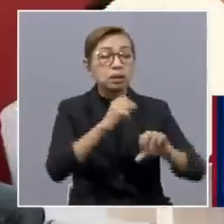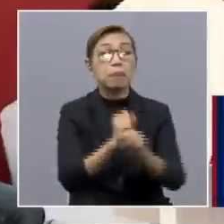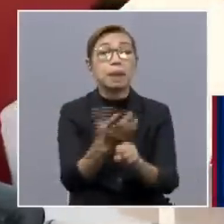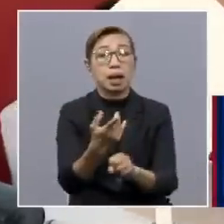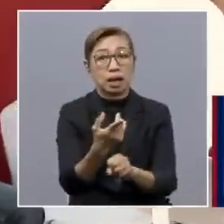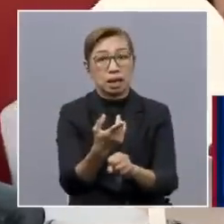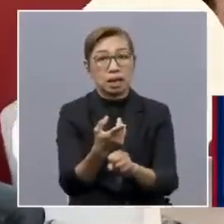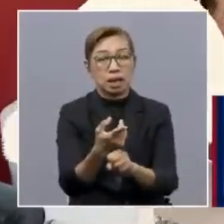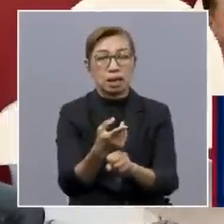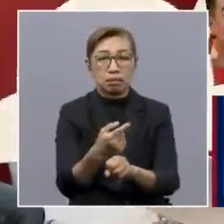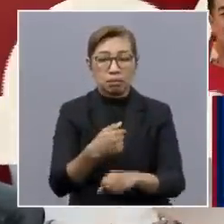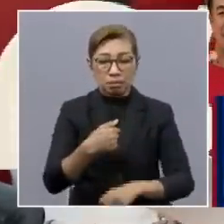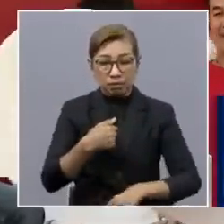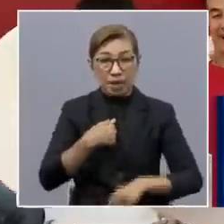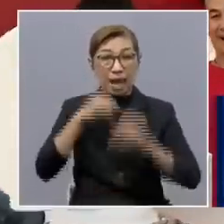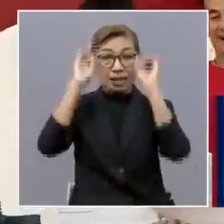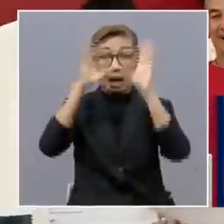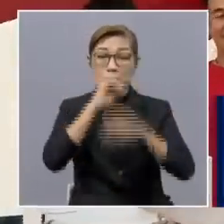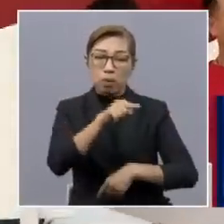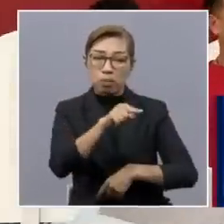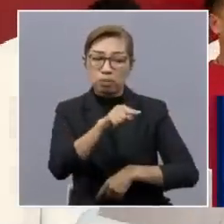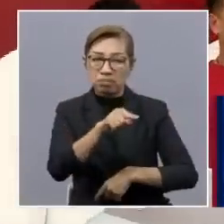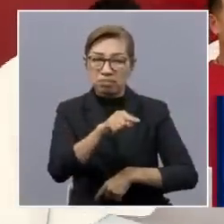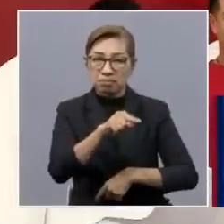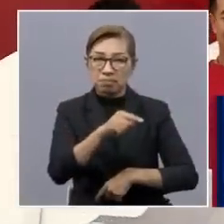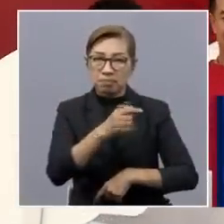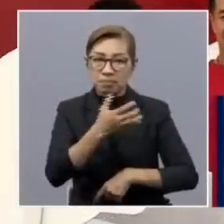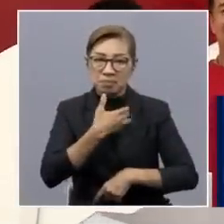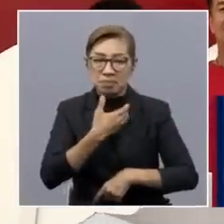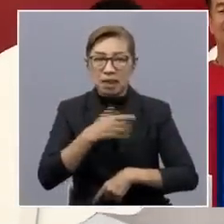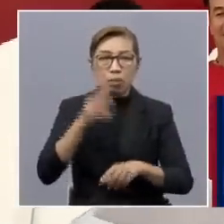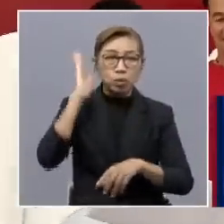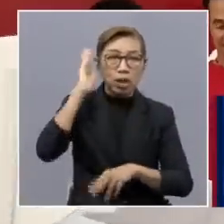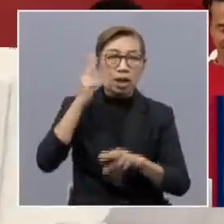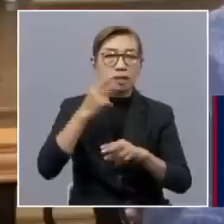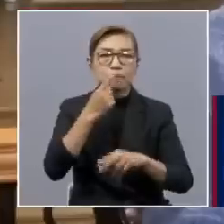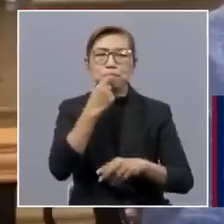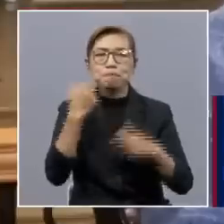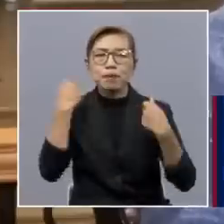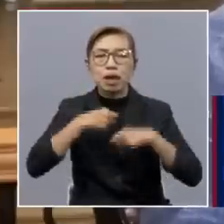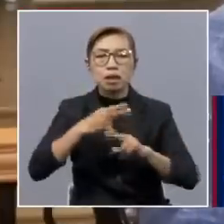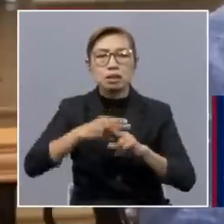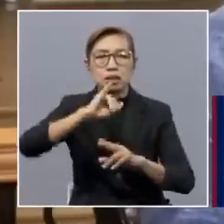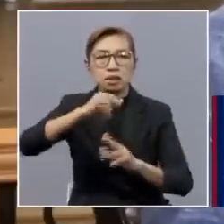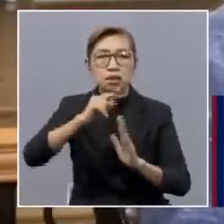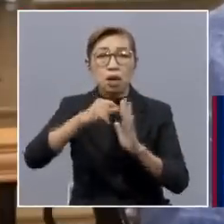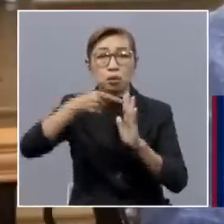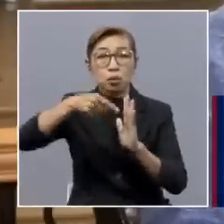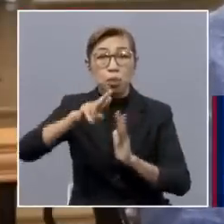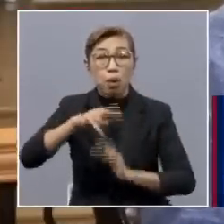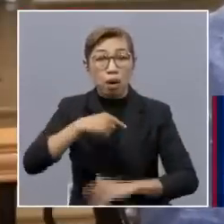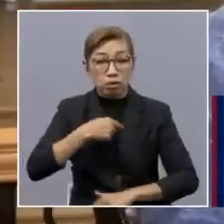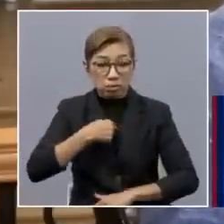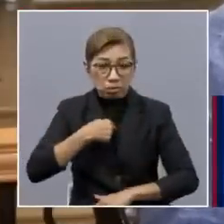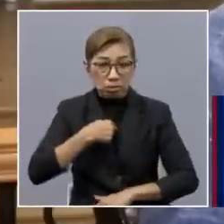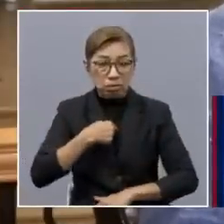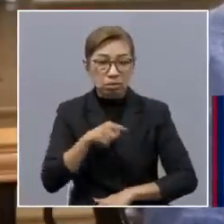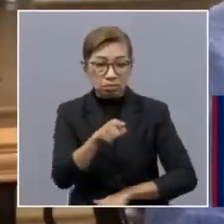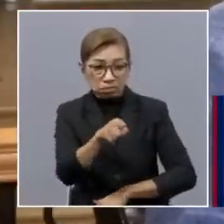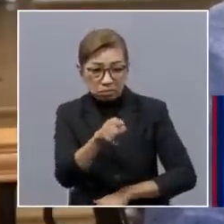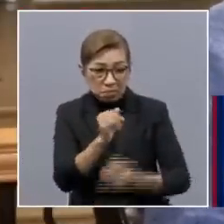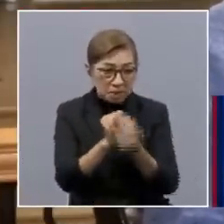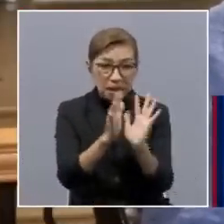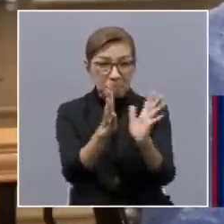าจารย์บอกว่าผมไม่ได้มีความหลังมีสตอรี่อะไรกับคุณจตุพรนะถึงจะได้รู้เบื้องหลังต่างๆเพราะผมไม่ได้อยู่ในกระบวนการตร